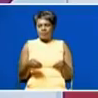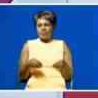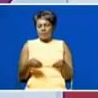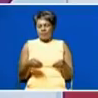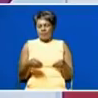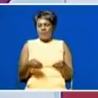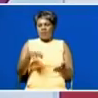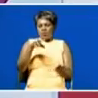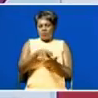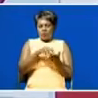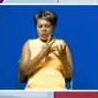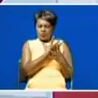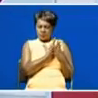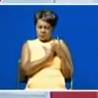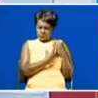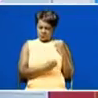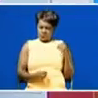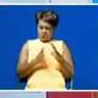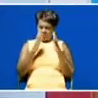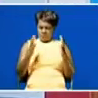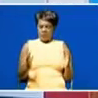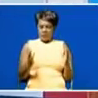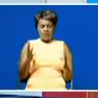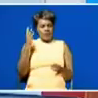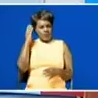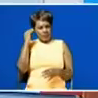Ni hali ya kuvunja moyo hapo ukiwa unawasikiza